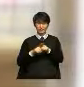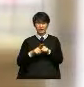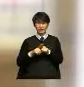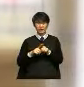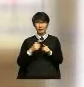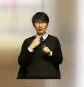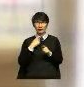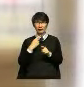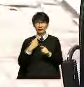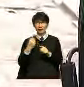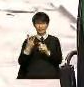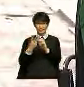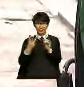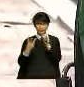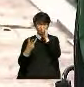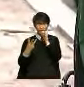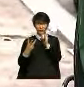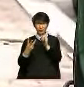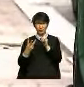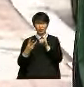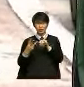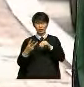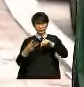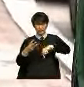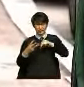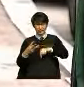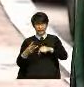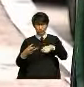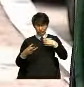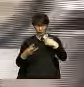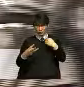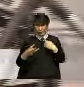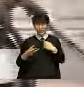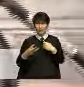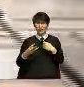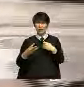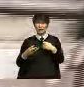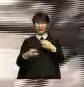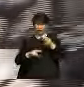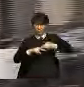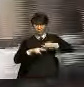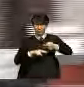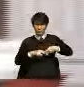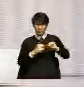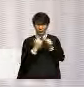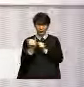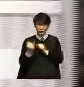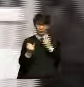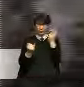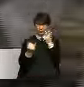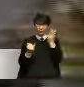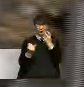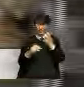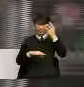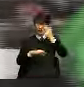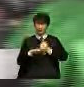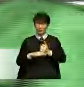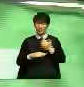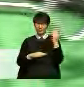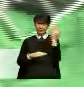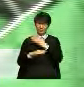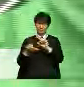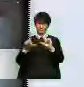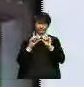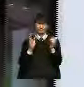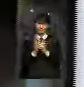3명 추사 병인 확진 자와 불의 안에서 밀 적 촉촉한 민간 조령 과 배우자는 검체 검사 결과 음성 판정이